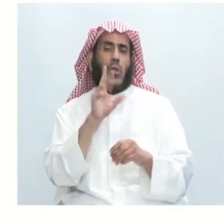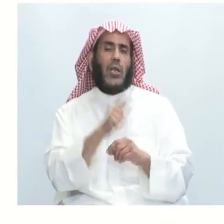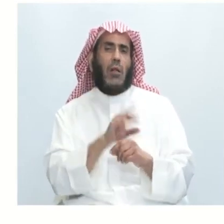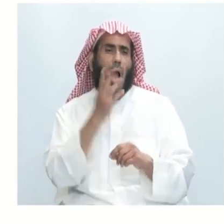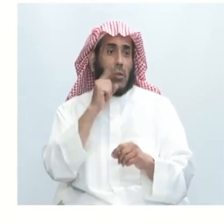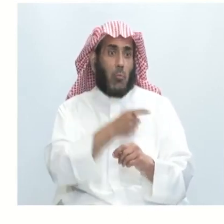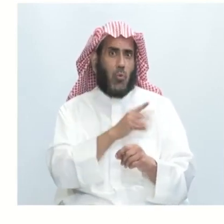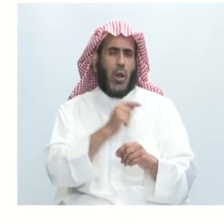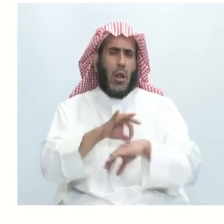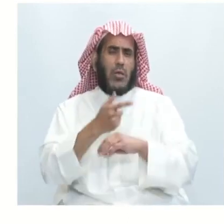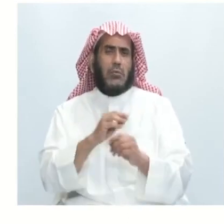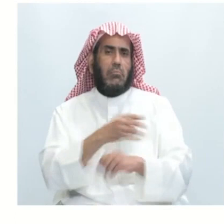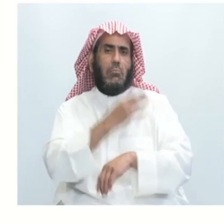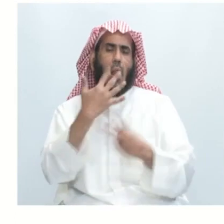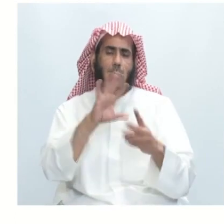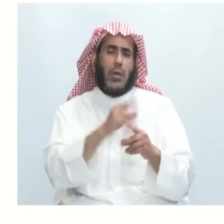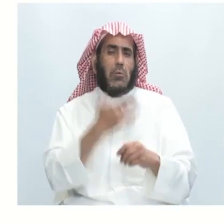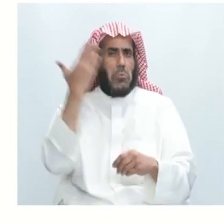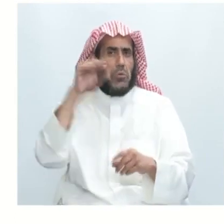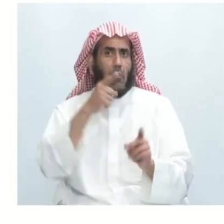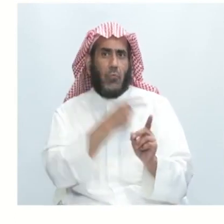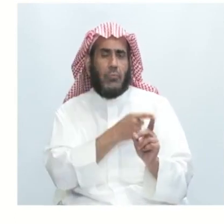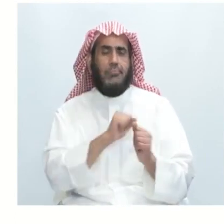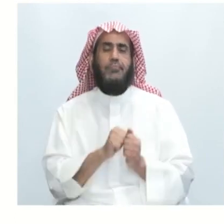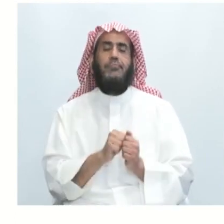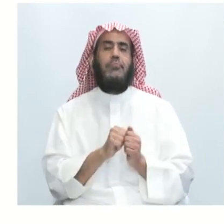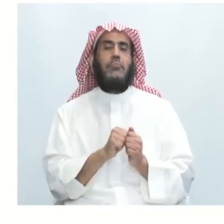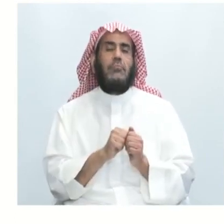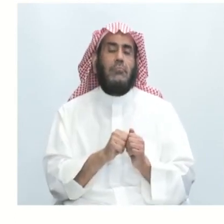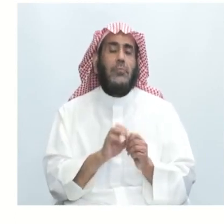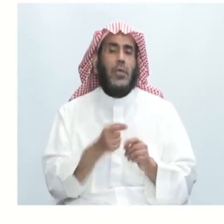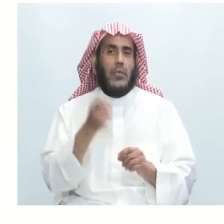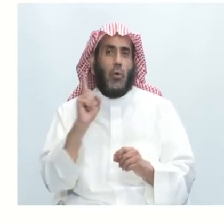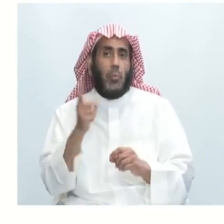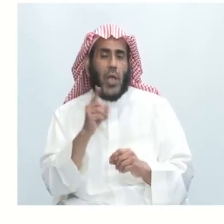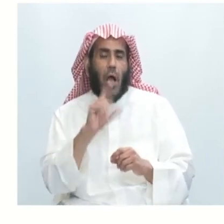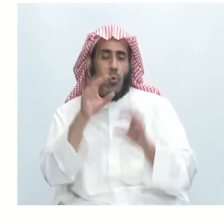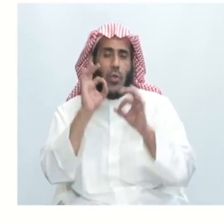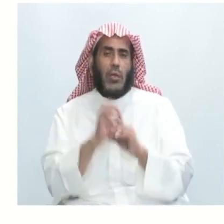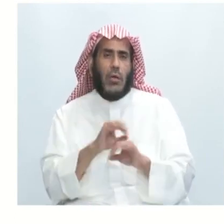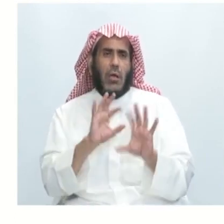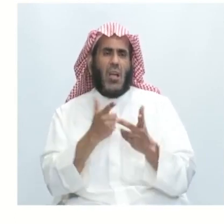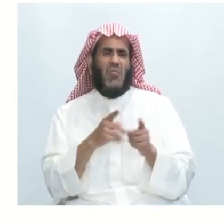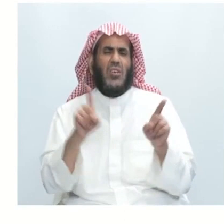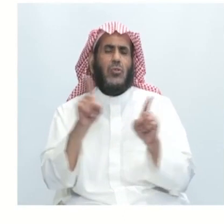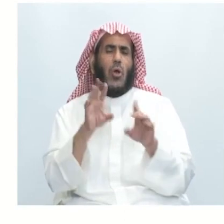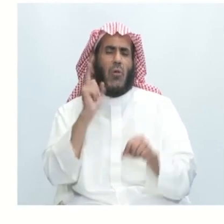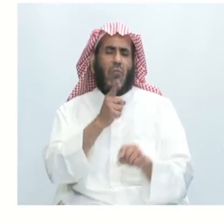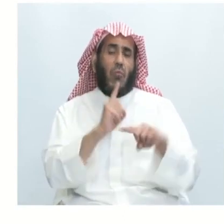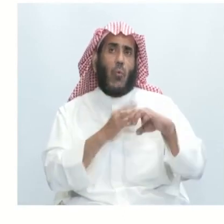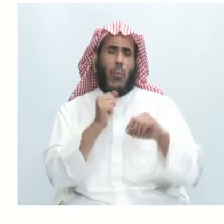اتامرون الناس بالبر وتنسون انفسكم التوبيخ قوله تعالى كيف تكفرون بالله